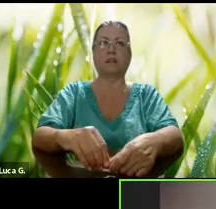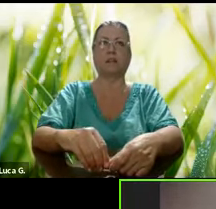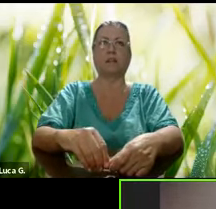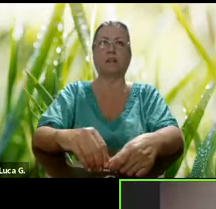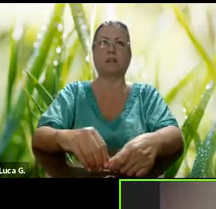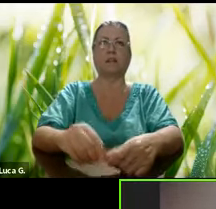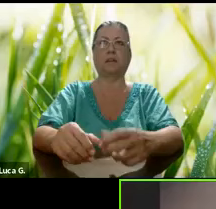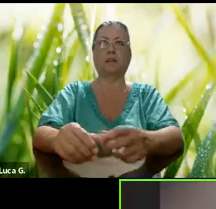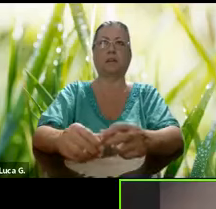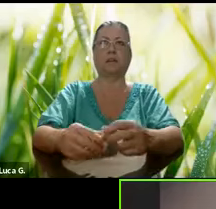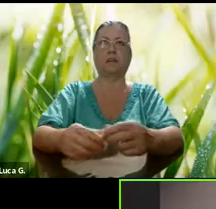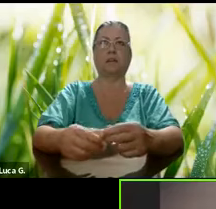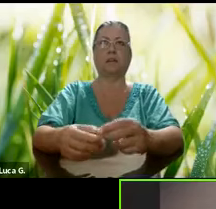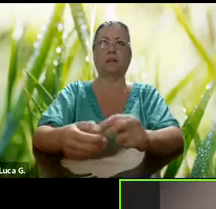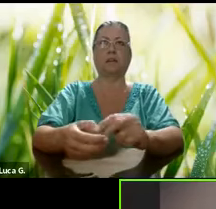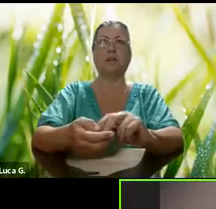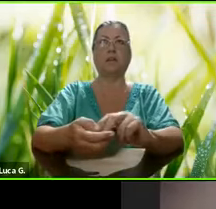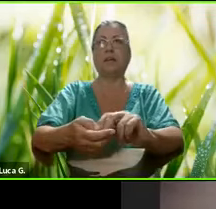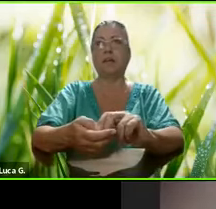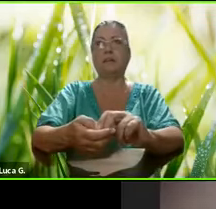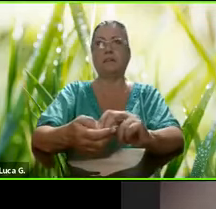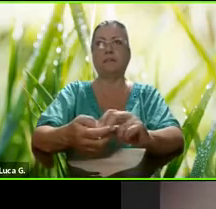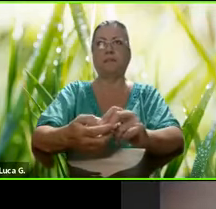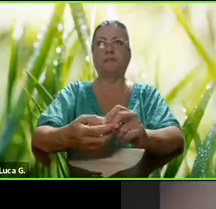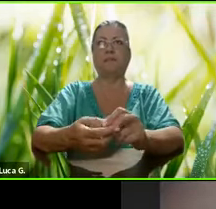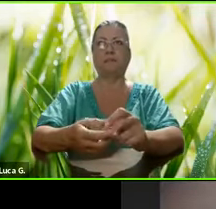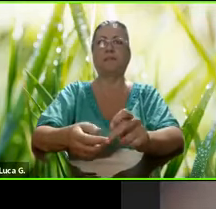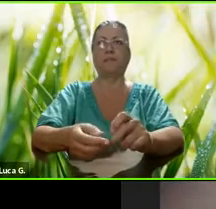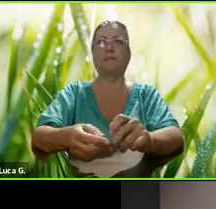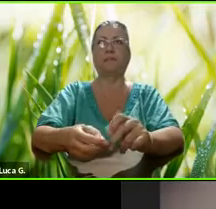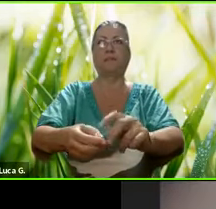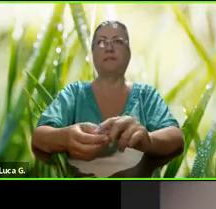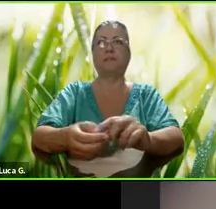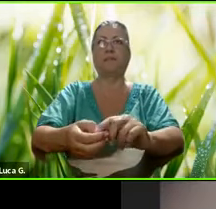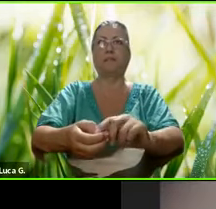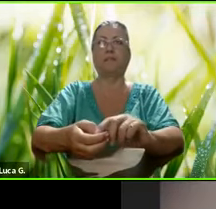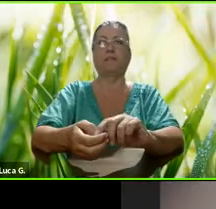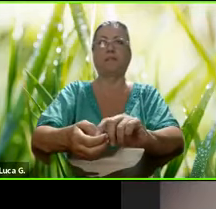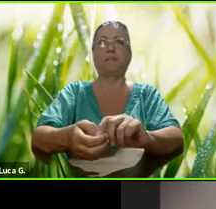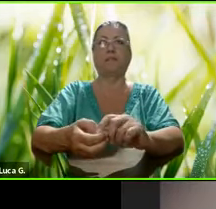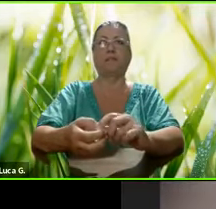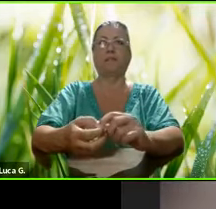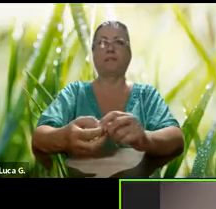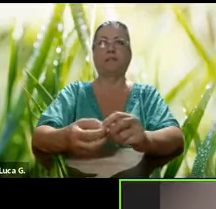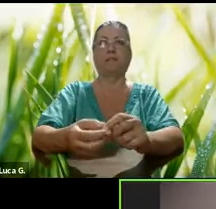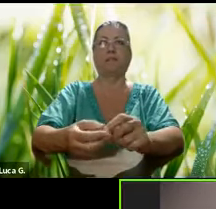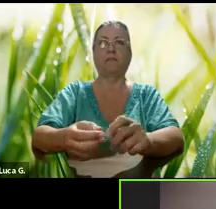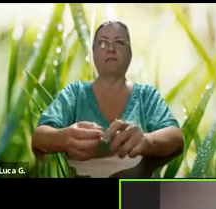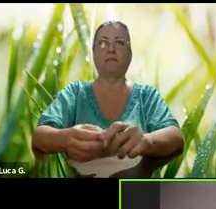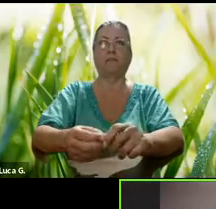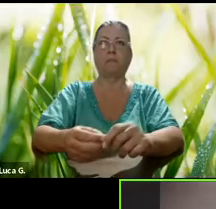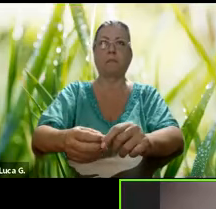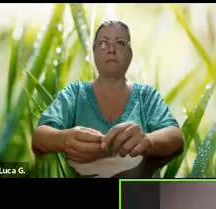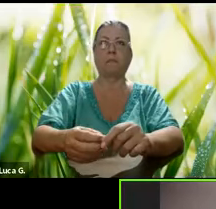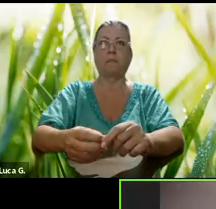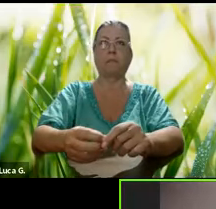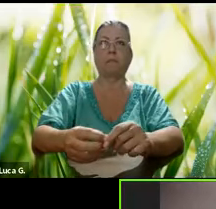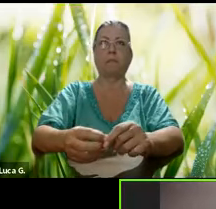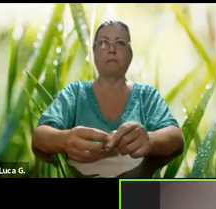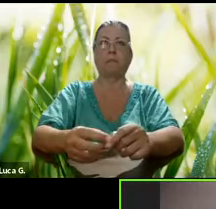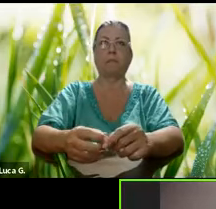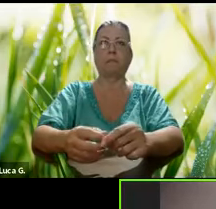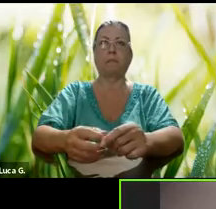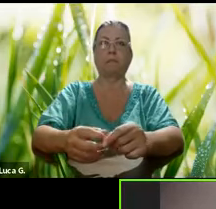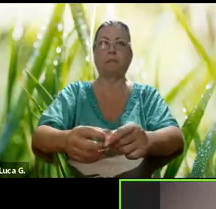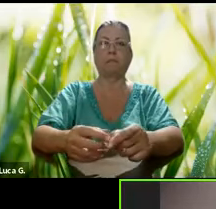chiaroudienza o la Quello facoltà di che è. vedere quello che uno è. E durante